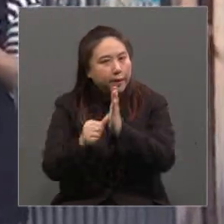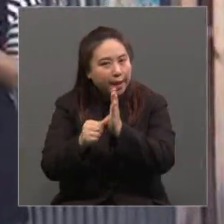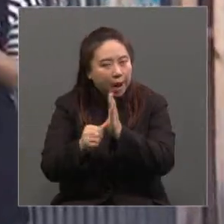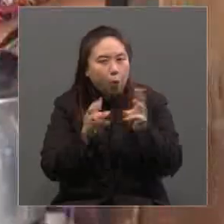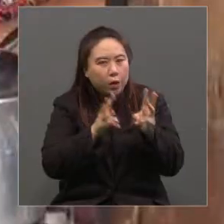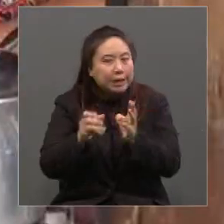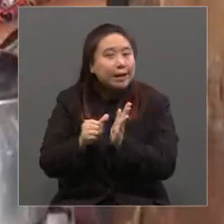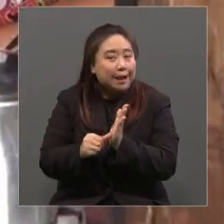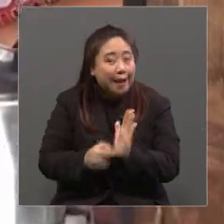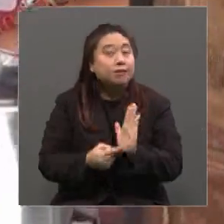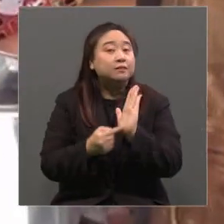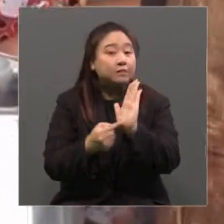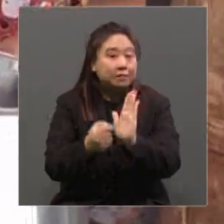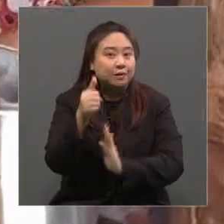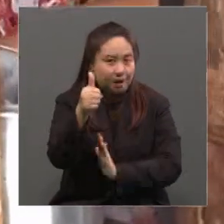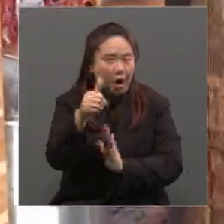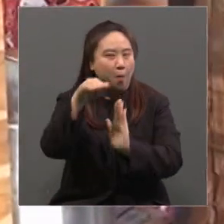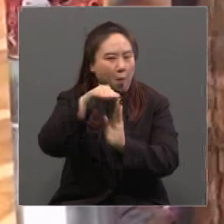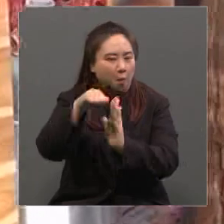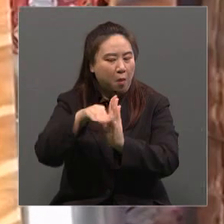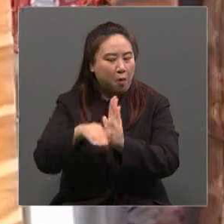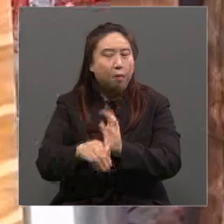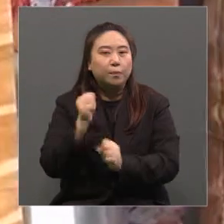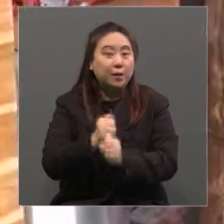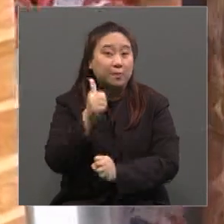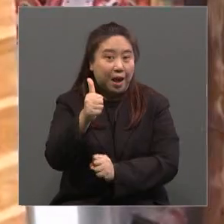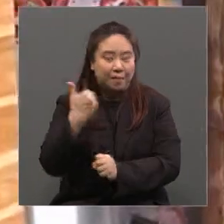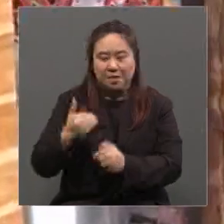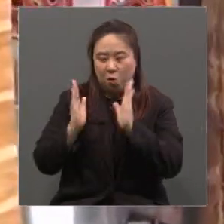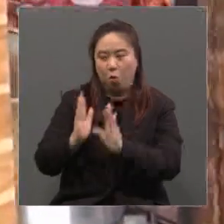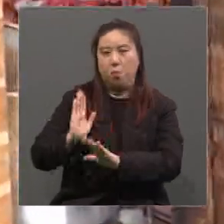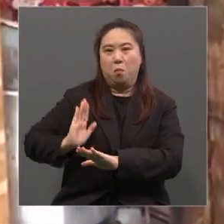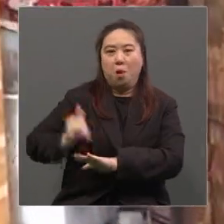นวทางการแก้ไขปัญหาเหล่านี้ได้อย่างเป็นระบบโดยจะมีนักวิชา